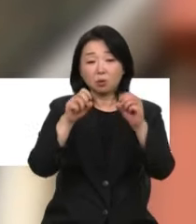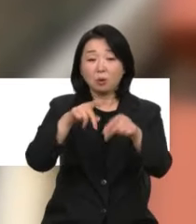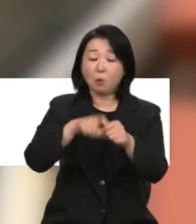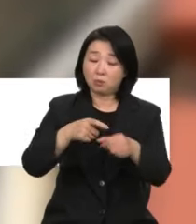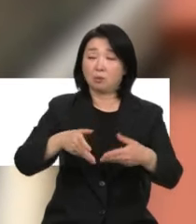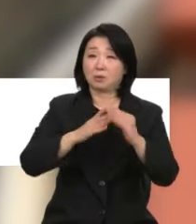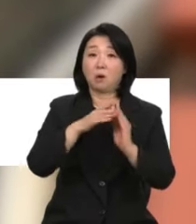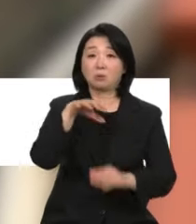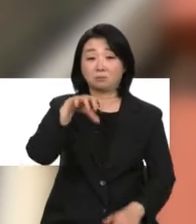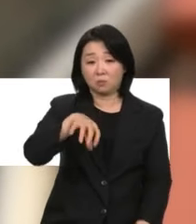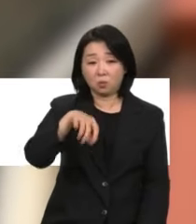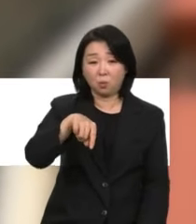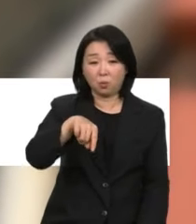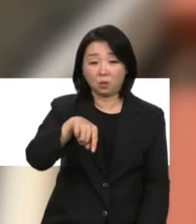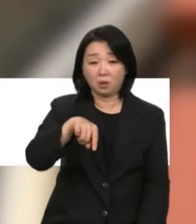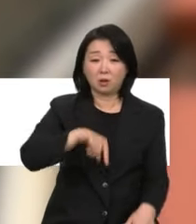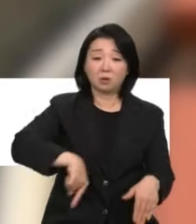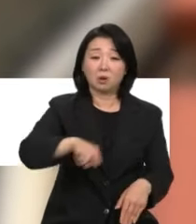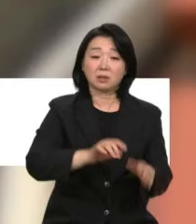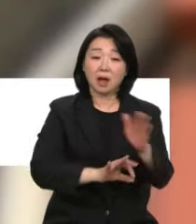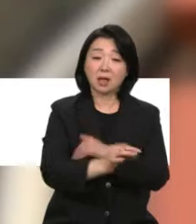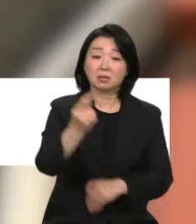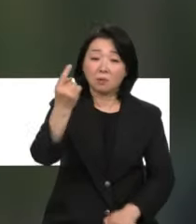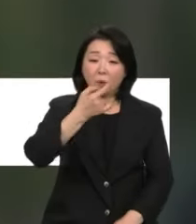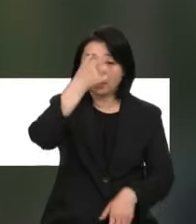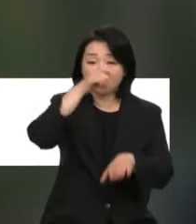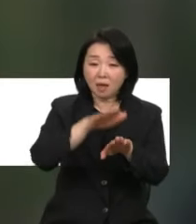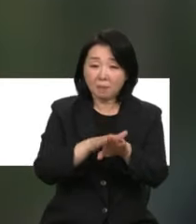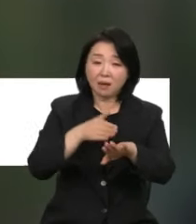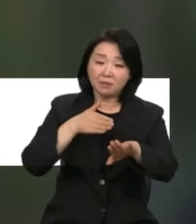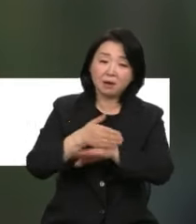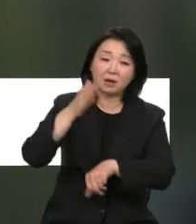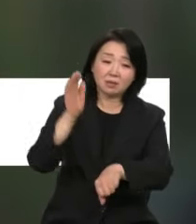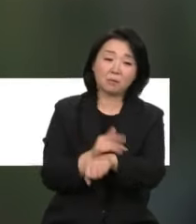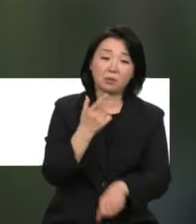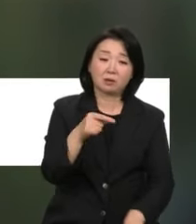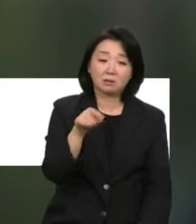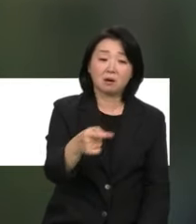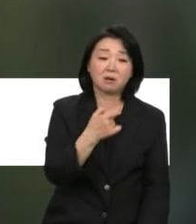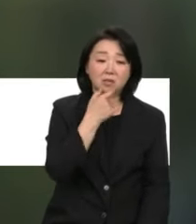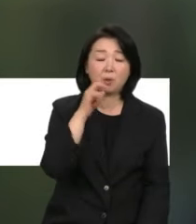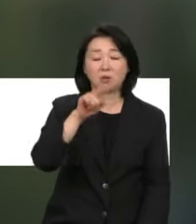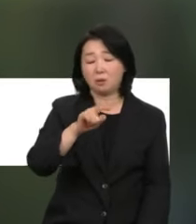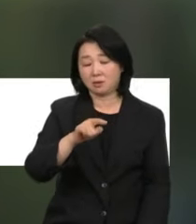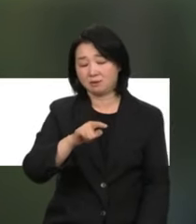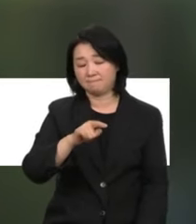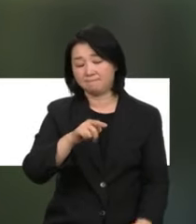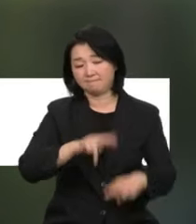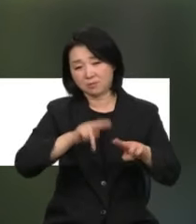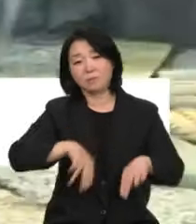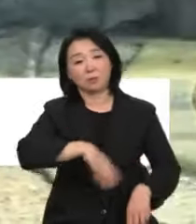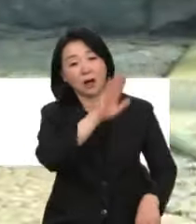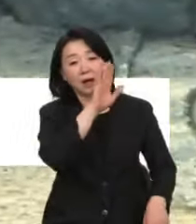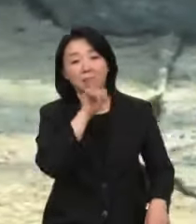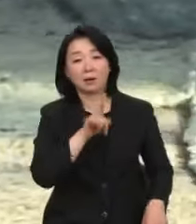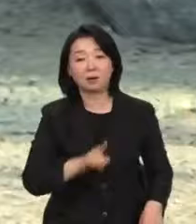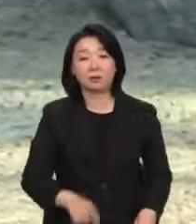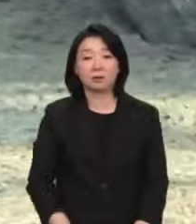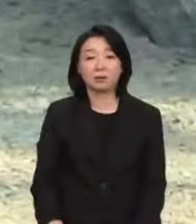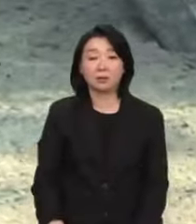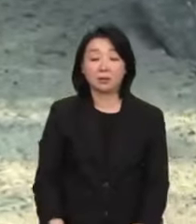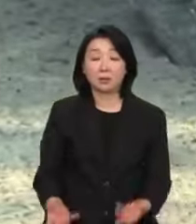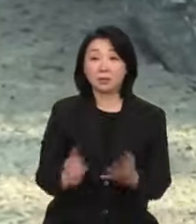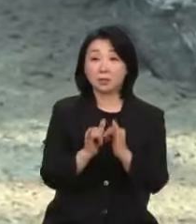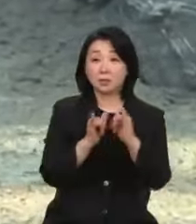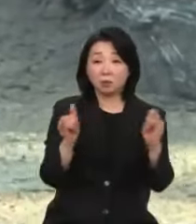그렇기 때문에 너희들이 아침에 이렇게 와서 듣거나 하는 거는 잘못된 거고 그게 싫으면 여기를 나가라. 일부